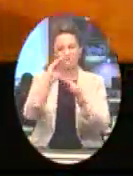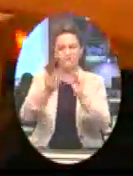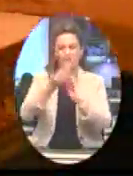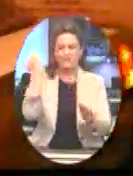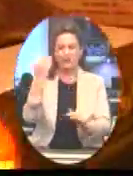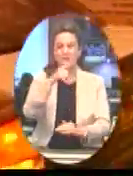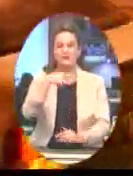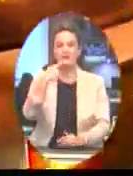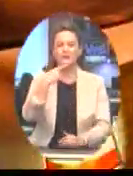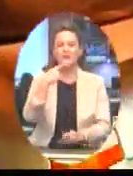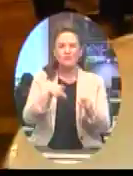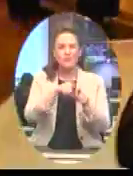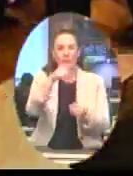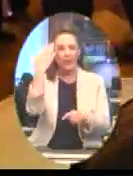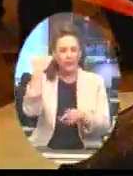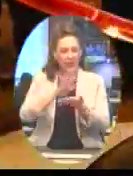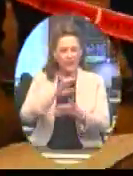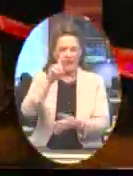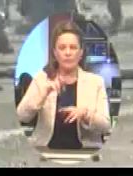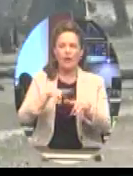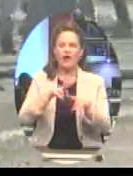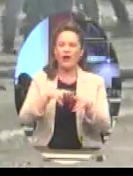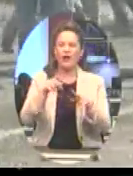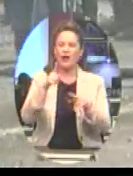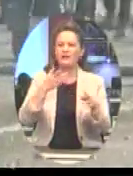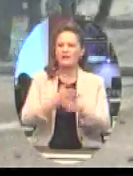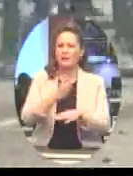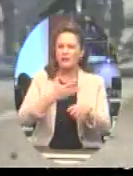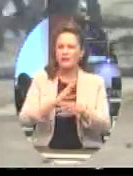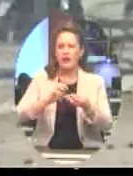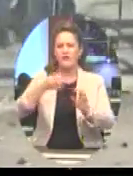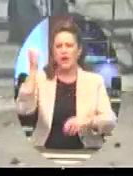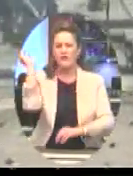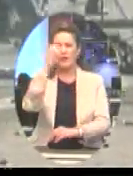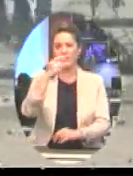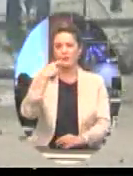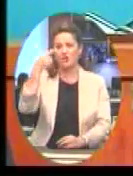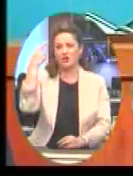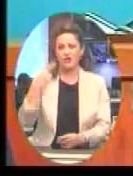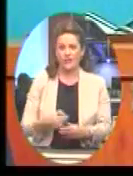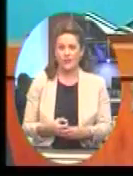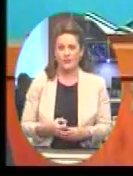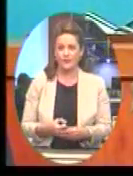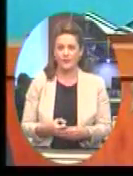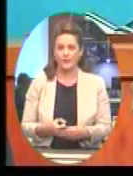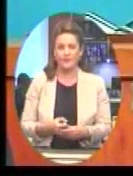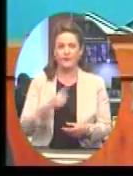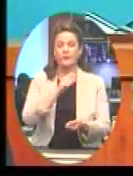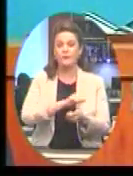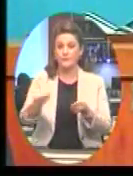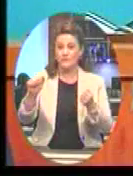דומה מחודש נובמבר אחרי מתקפת פיגועי הדריסה וידועי האבנים של השנה שעברה. הריסת בתי